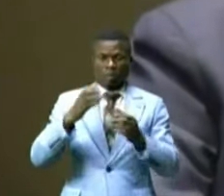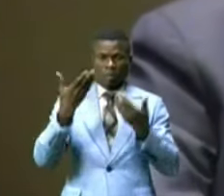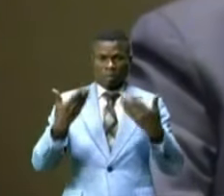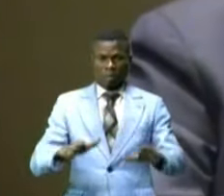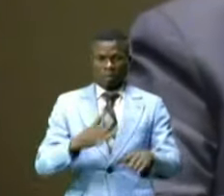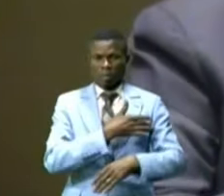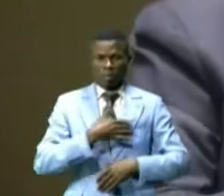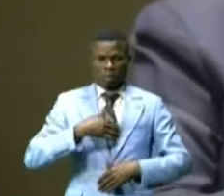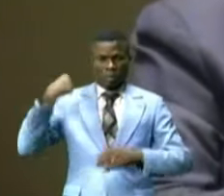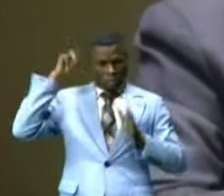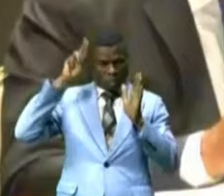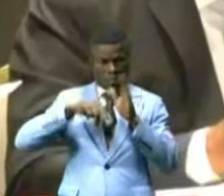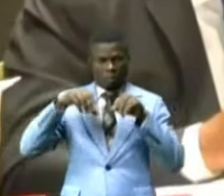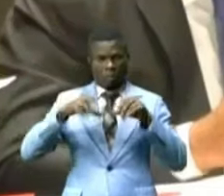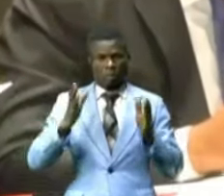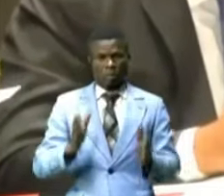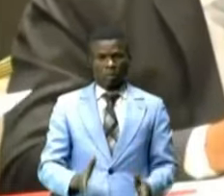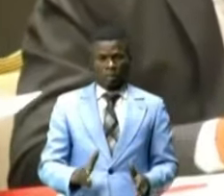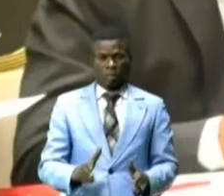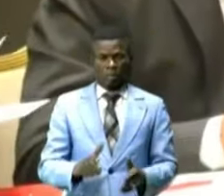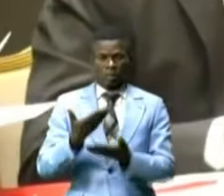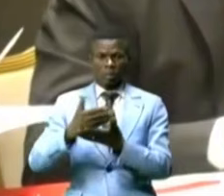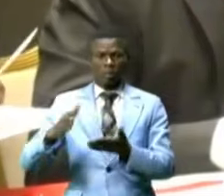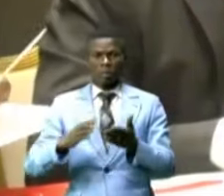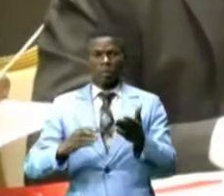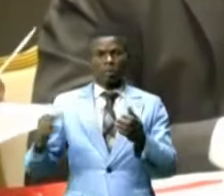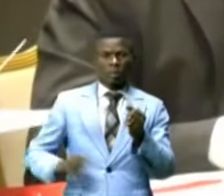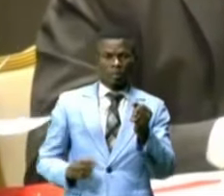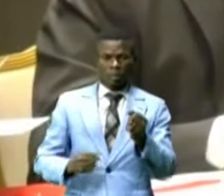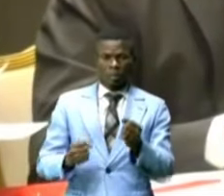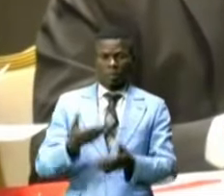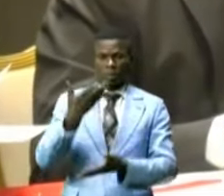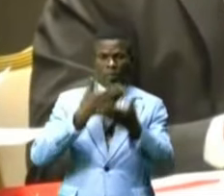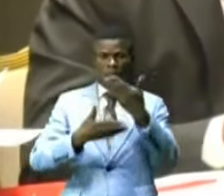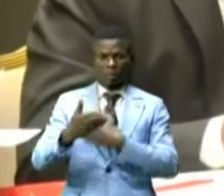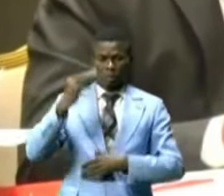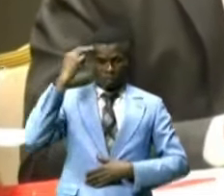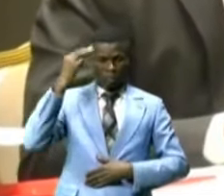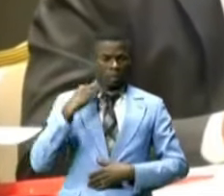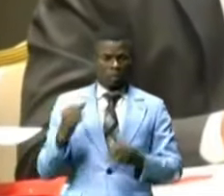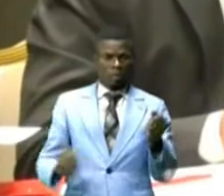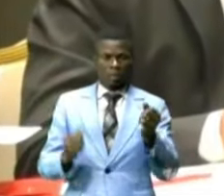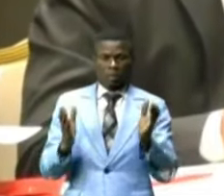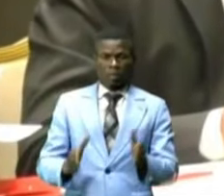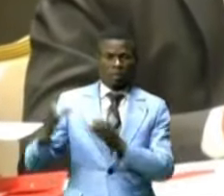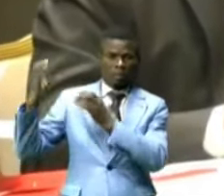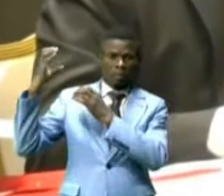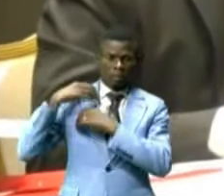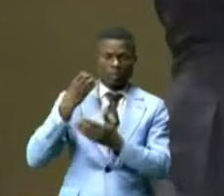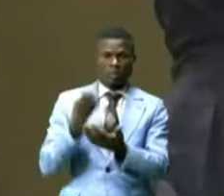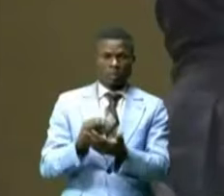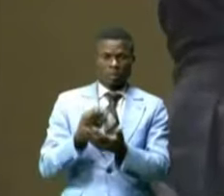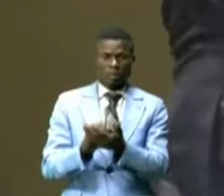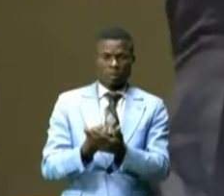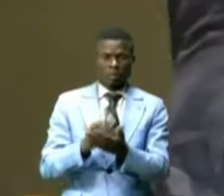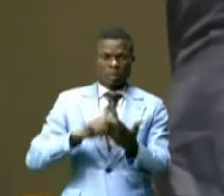du gouvernement congolais. La partie angolaise a été représentée par le ministre angolais en charge de l'économie et de la planification,